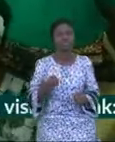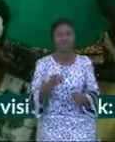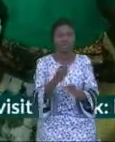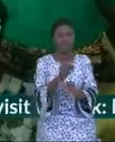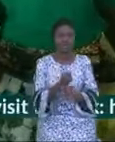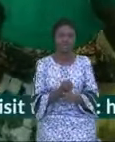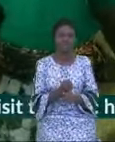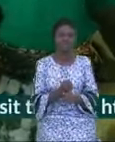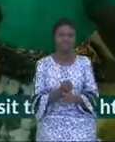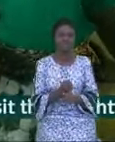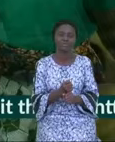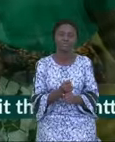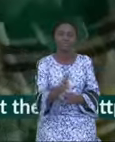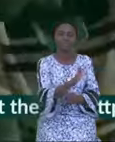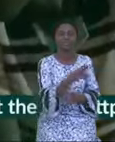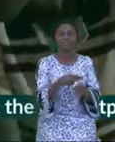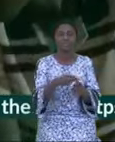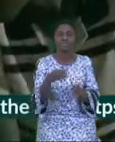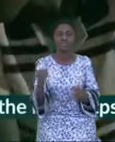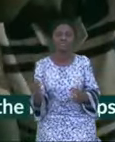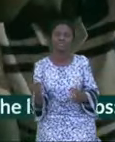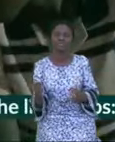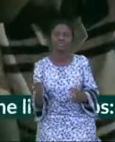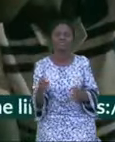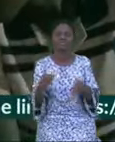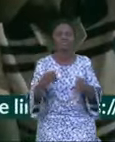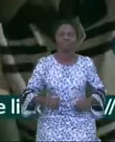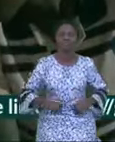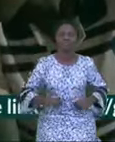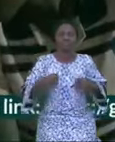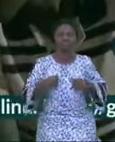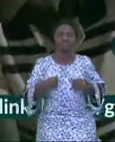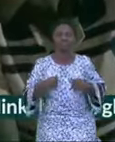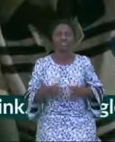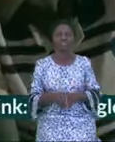notez le nom adresse